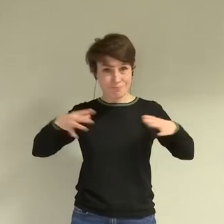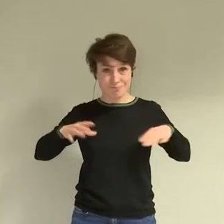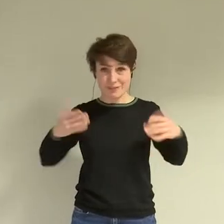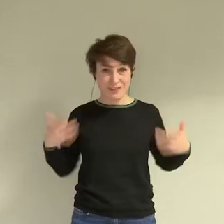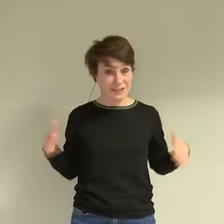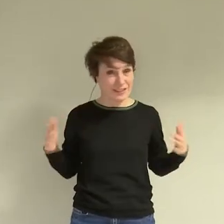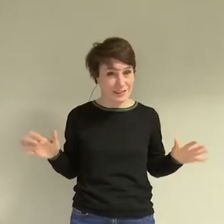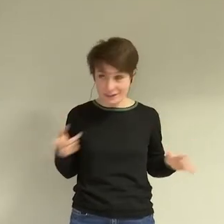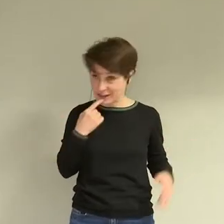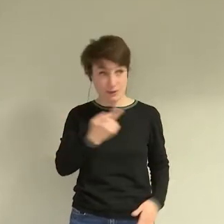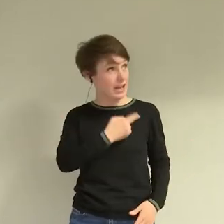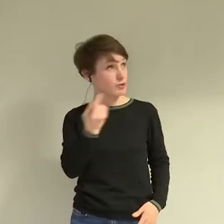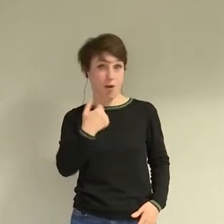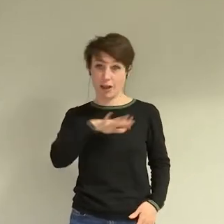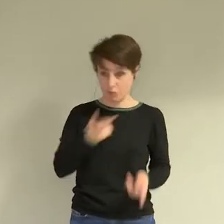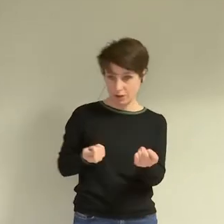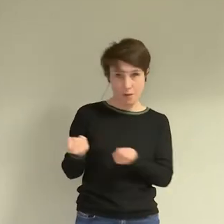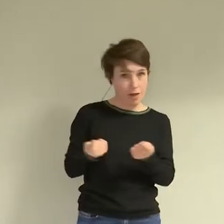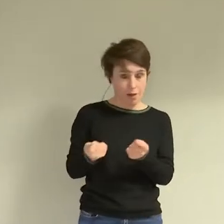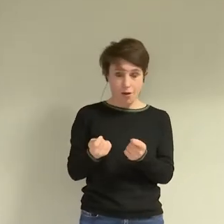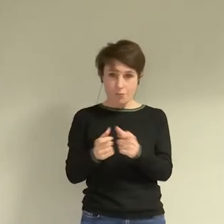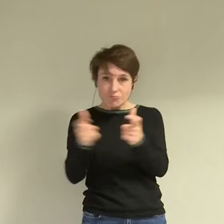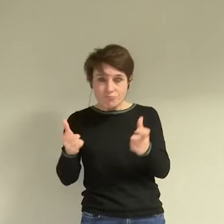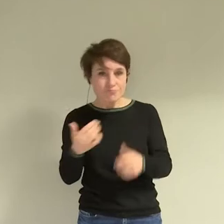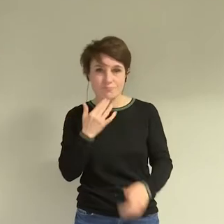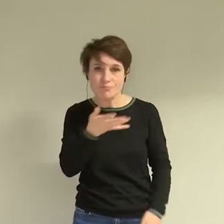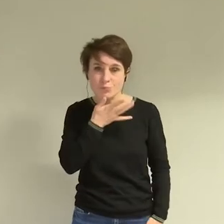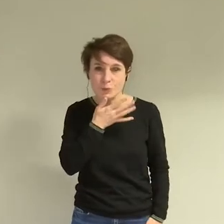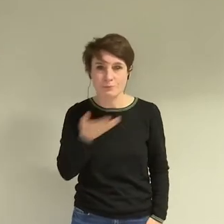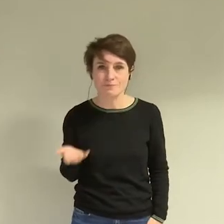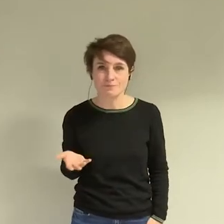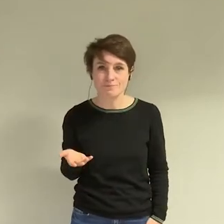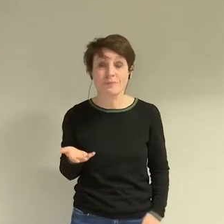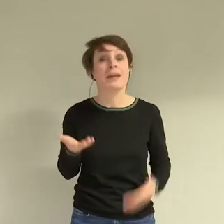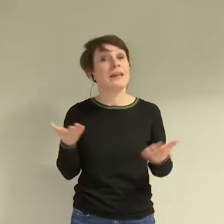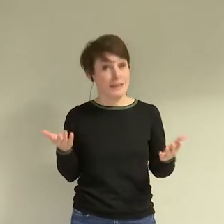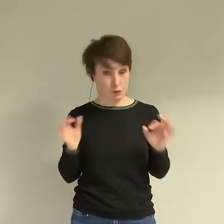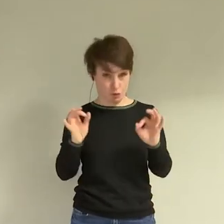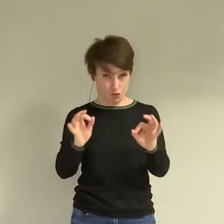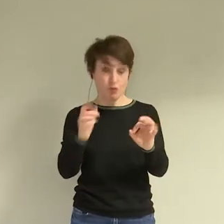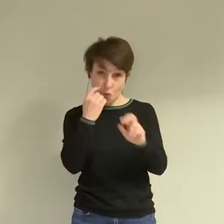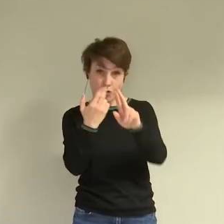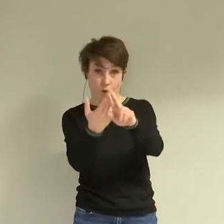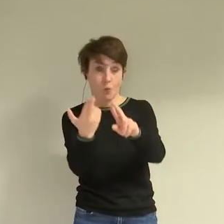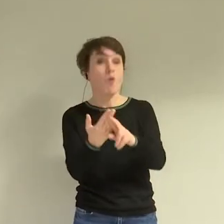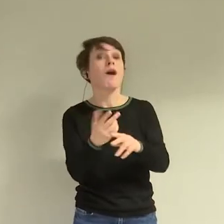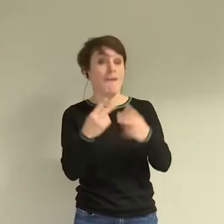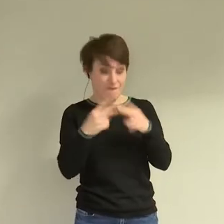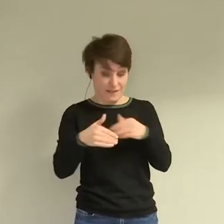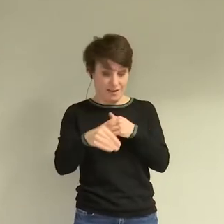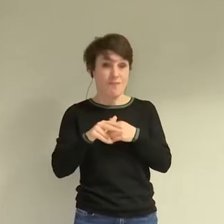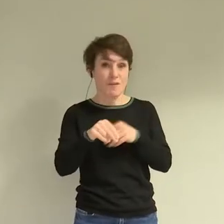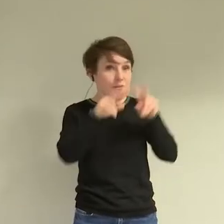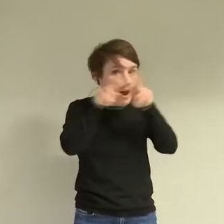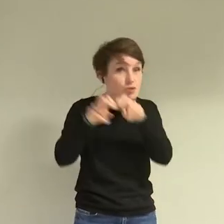seule le projet de développement de la société et pour répondre à vos questions la ville recherchera des partenaires et procédera vraisemblablement